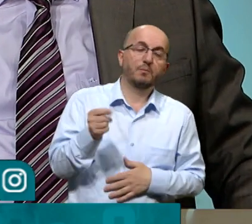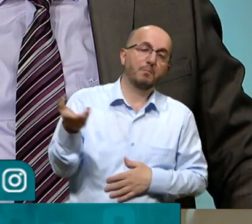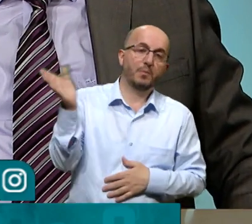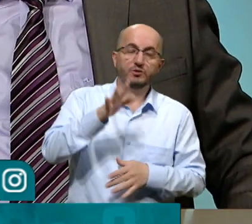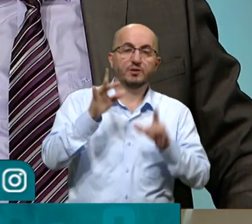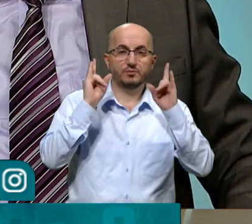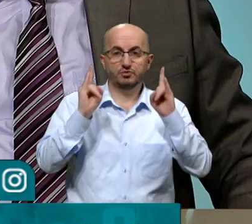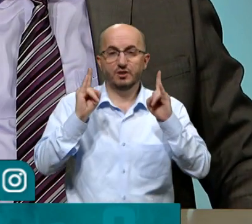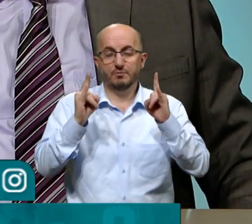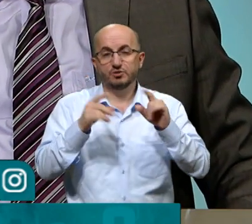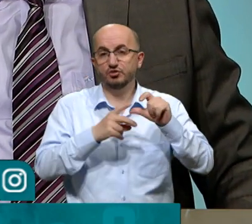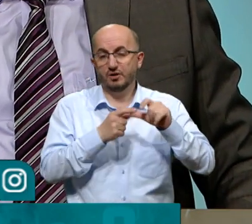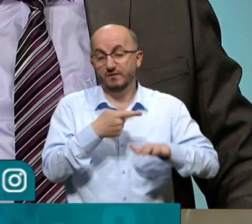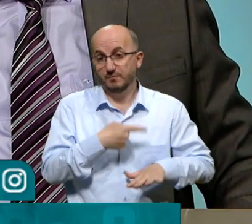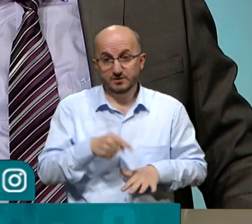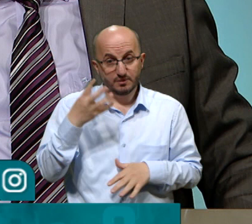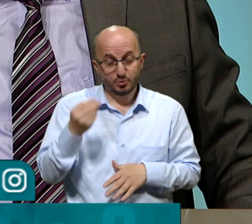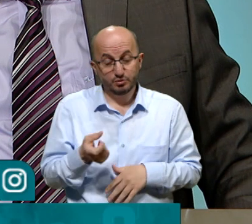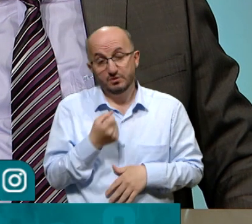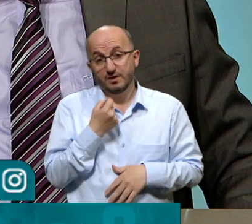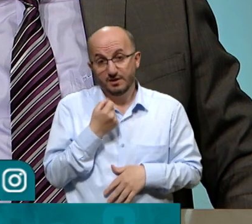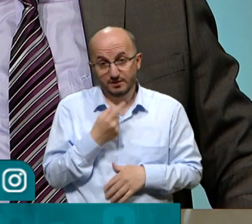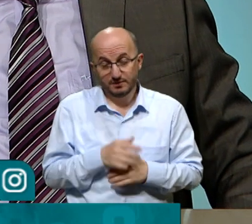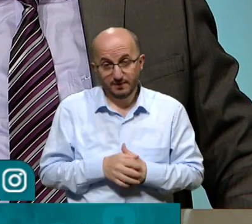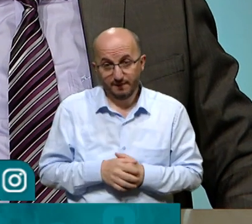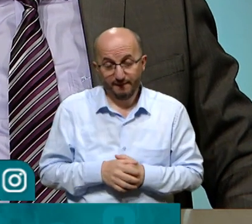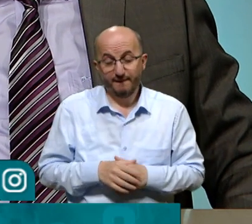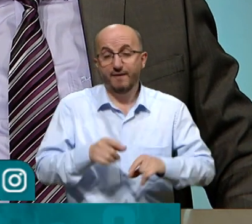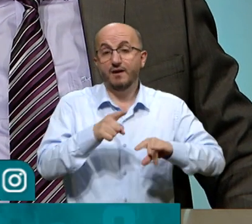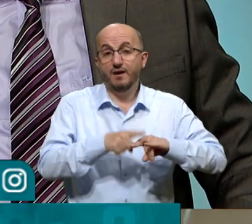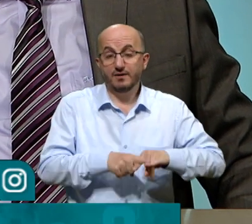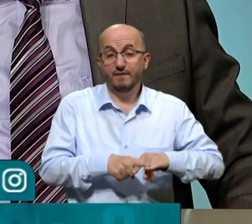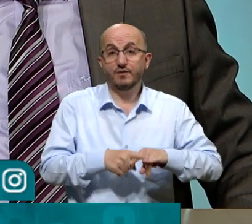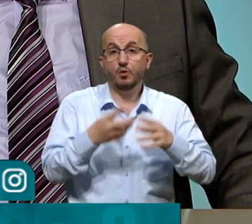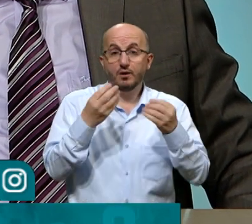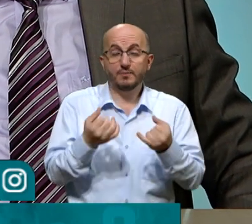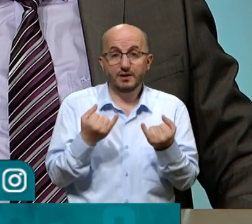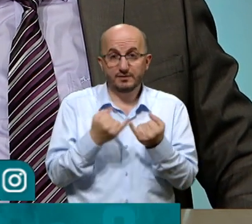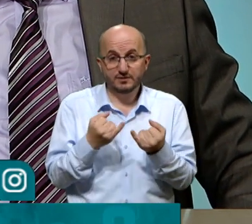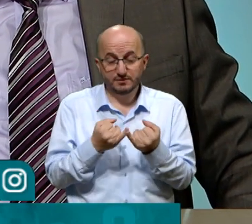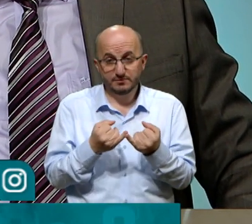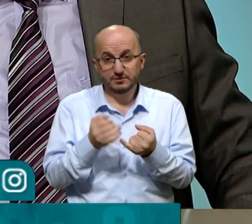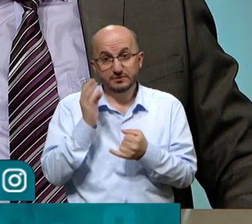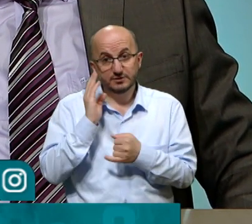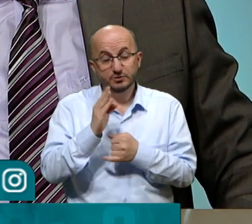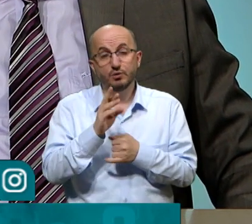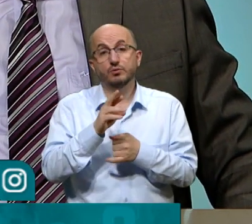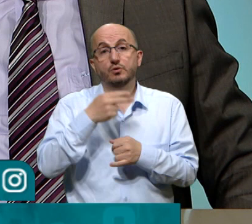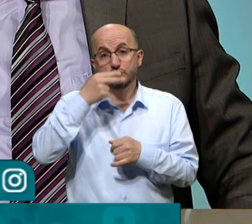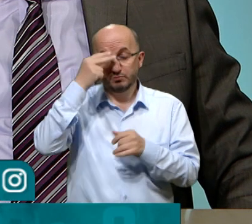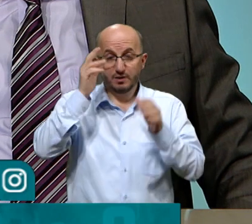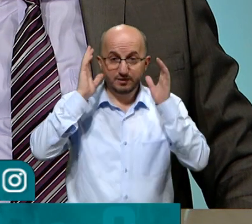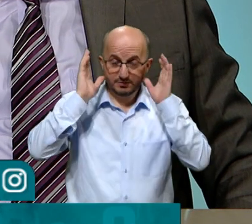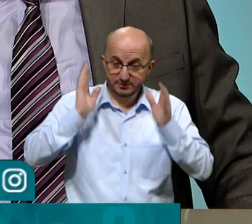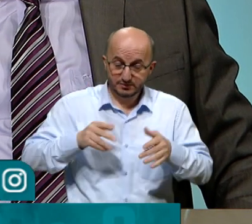camide de Şafiiler olsun orada Ankara daha Hanefi olan bir kardeşimiz gitti orada Evet Cuma namazını kıldı